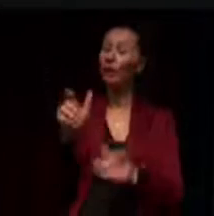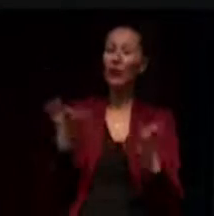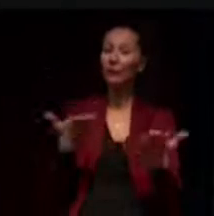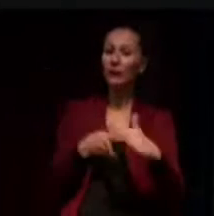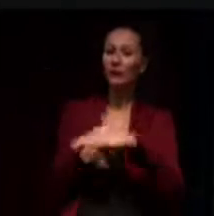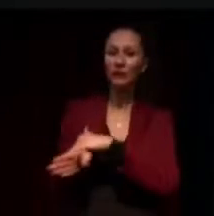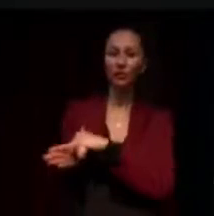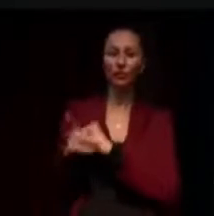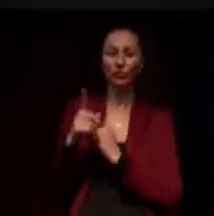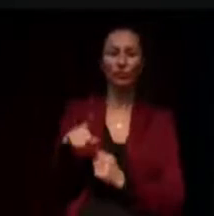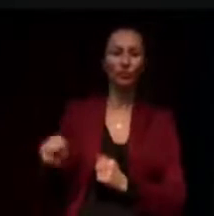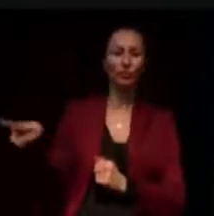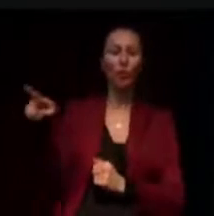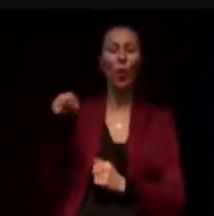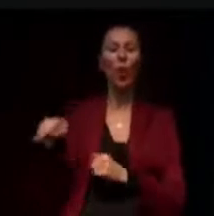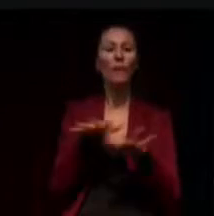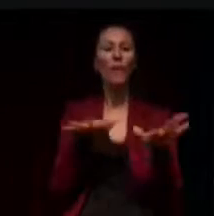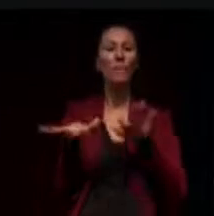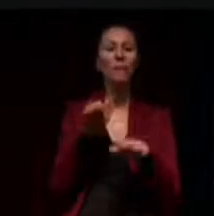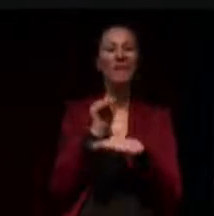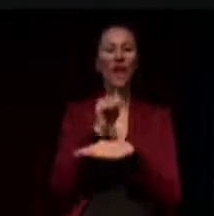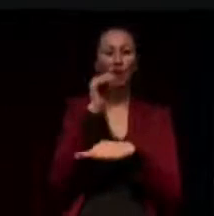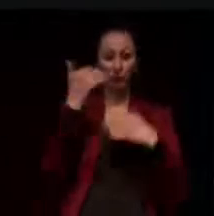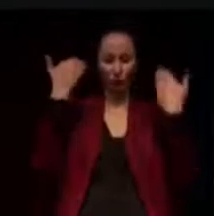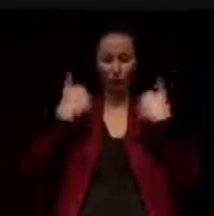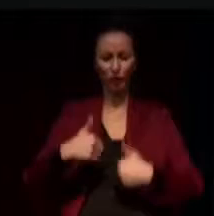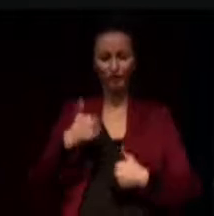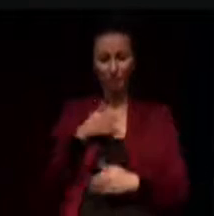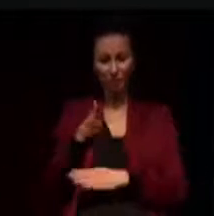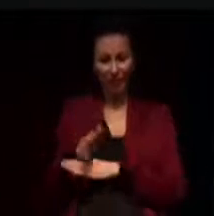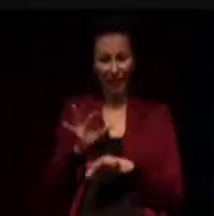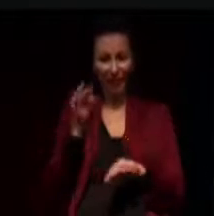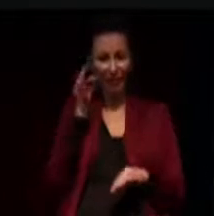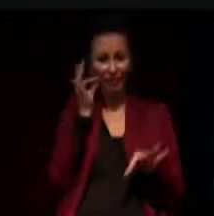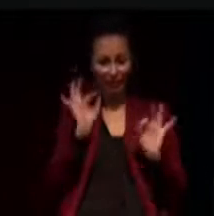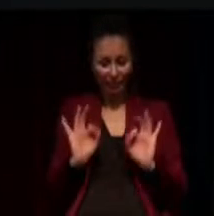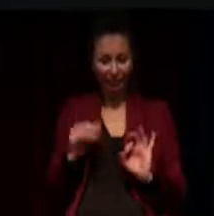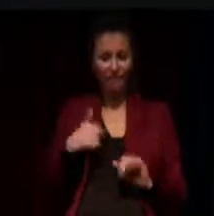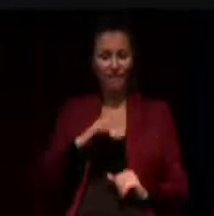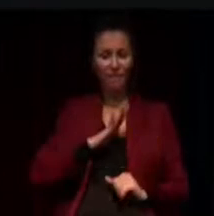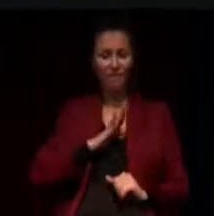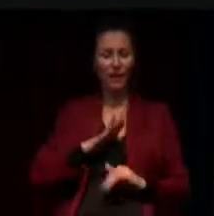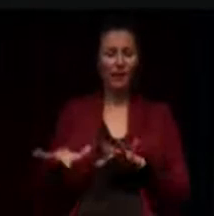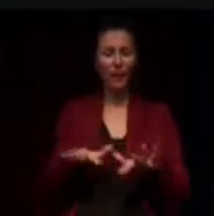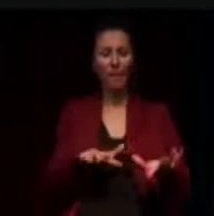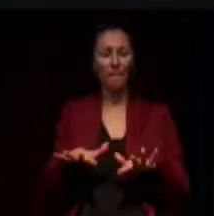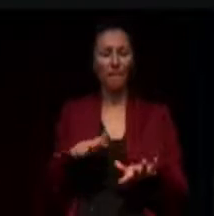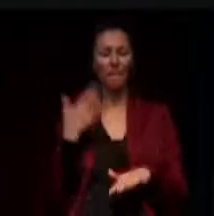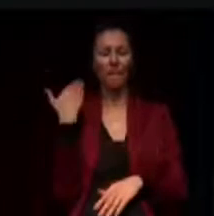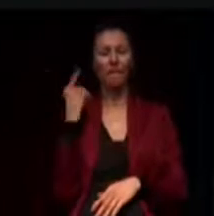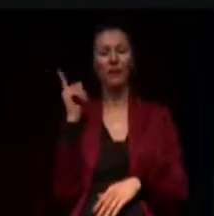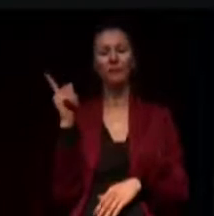nasıl sokacağız? O depremi yaşamış biri olarak söylüyorum, o binanın içerisinde.